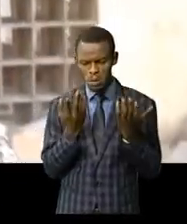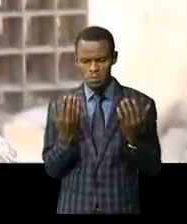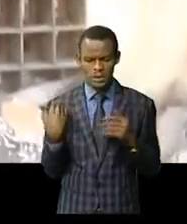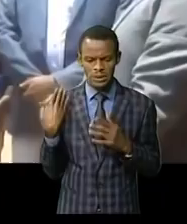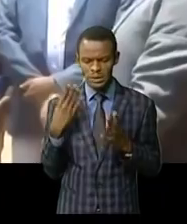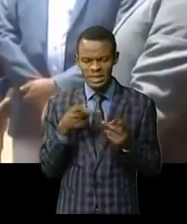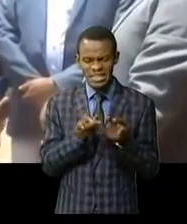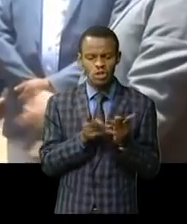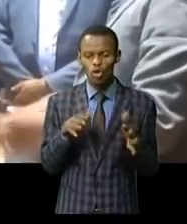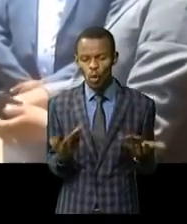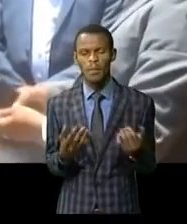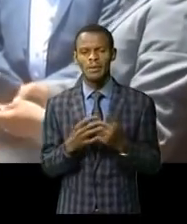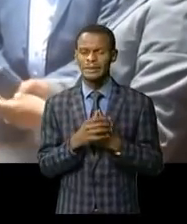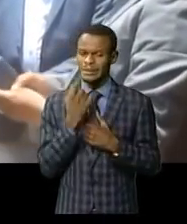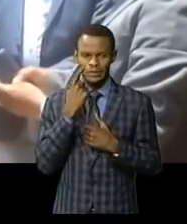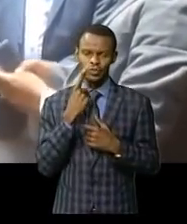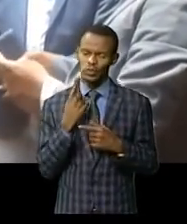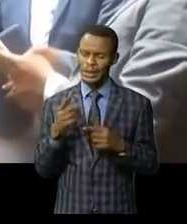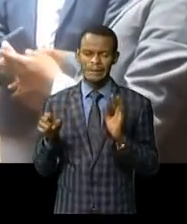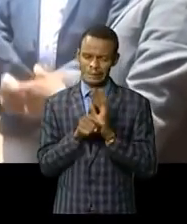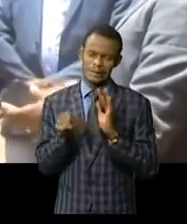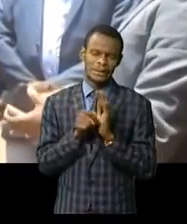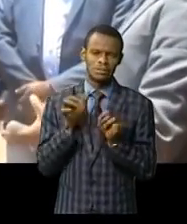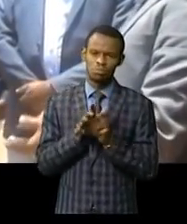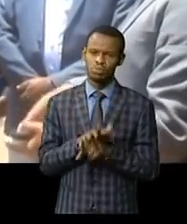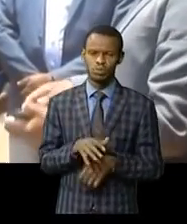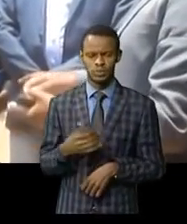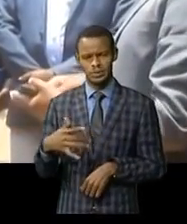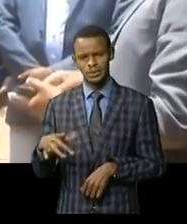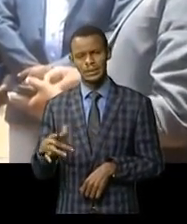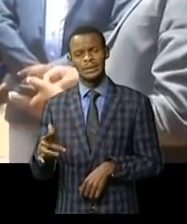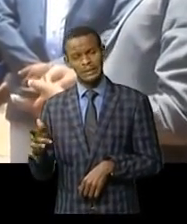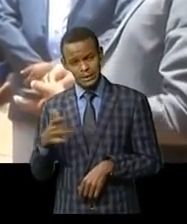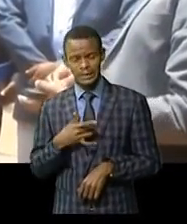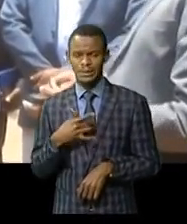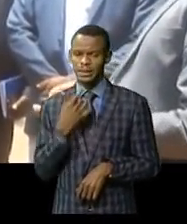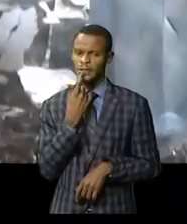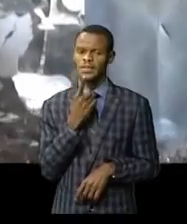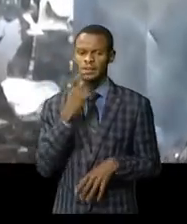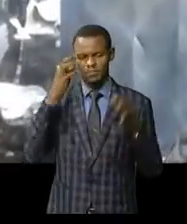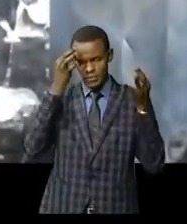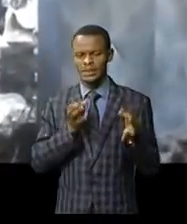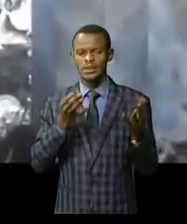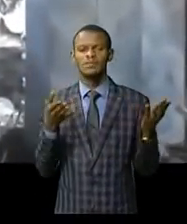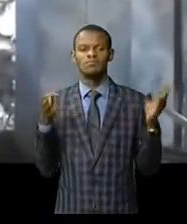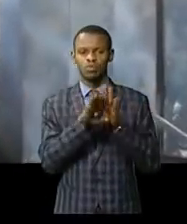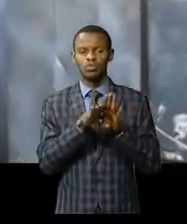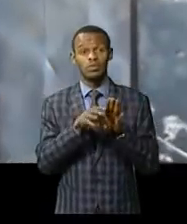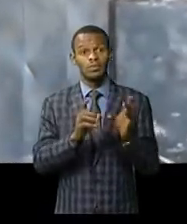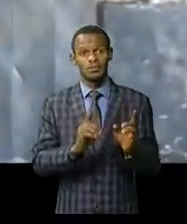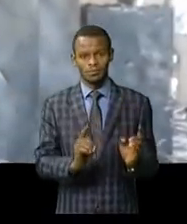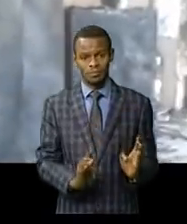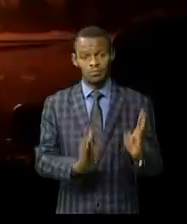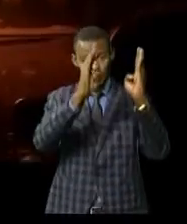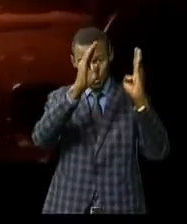trop lourd. Le gouverneur, séance tenante, a ordonné la fermeture immédiate de toutes les activités du bâtiment de l'hôtel